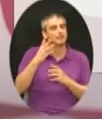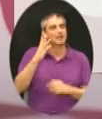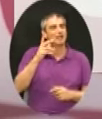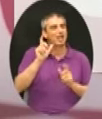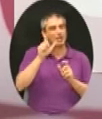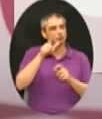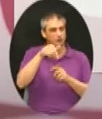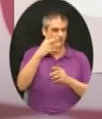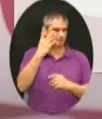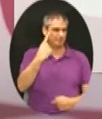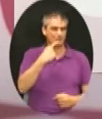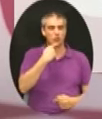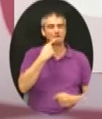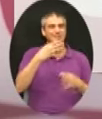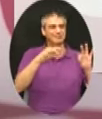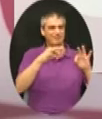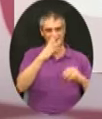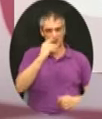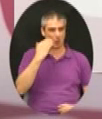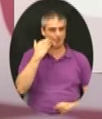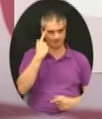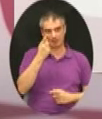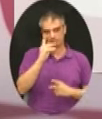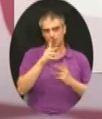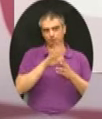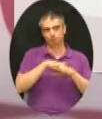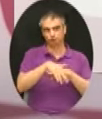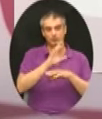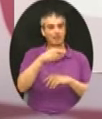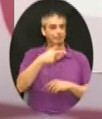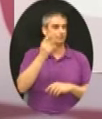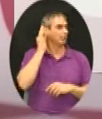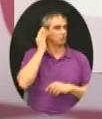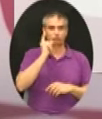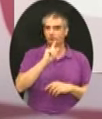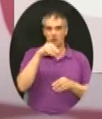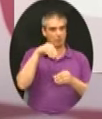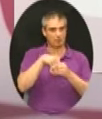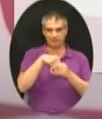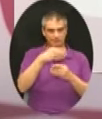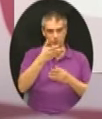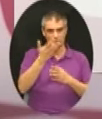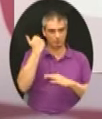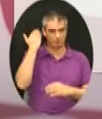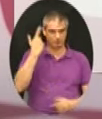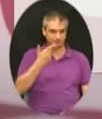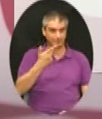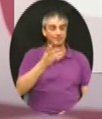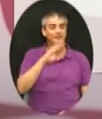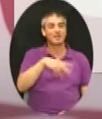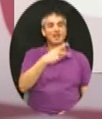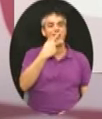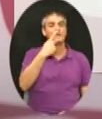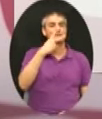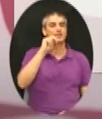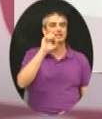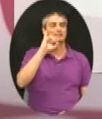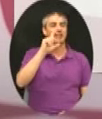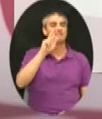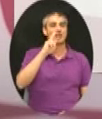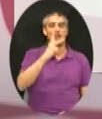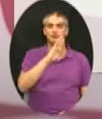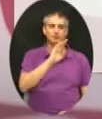אולי משפיע, שאנחנו ראינו נתונים של עלייה, גם האנשים שלמעשה לא הצביעו במערכות הקודמות. פנסילבניה זה גם מדינה מאוד